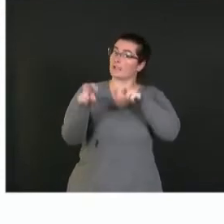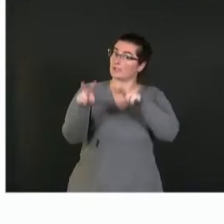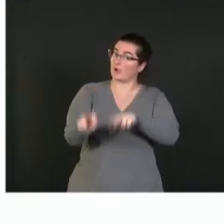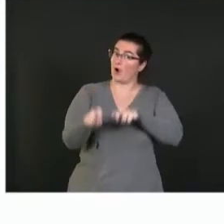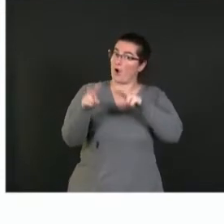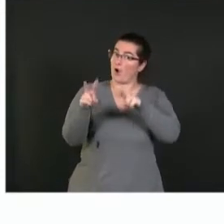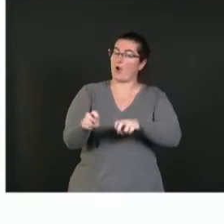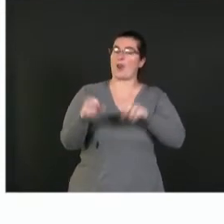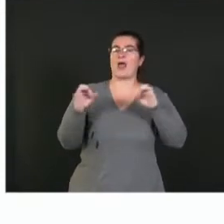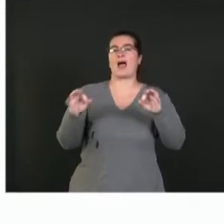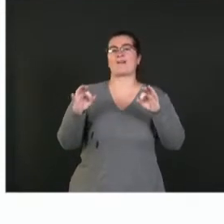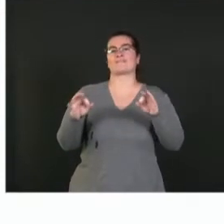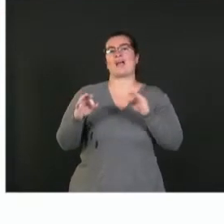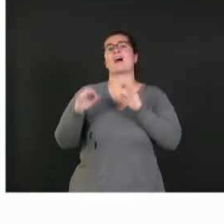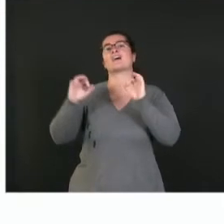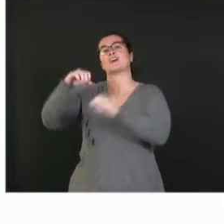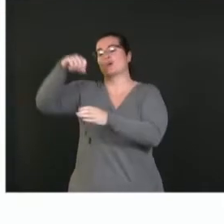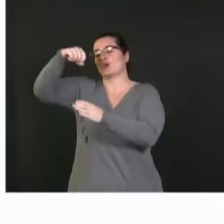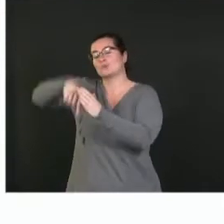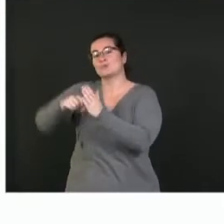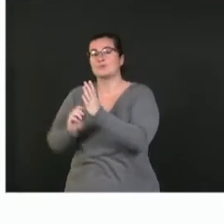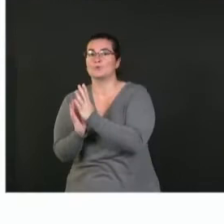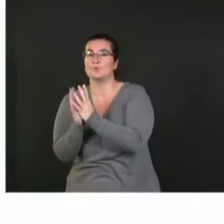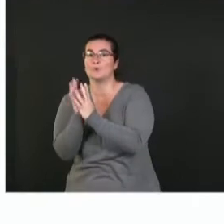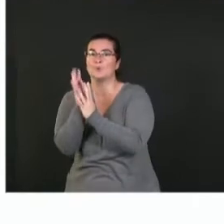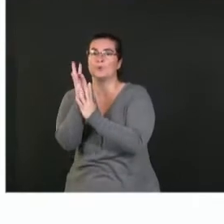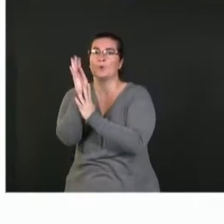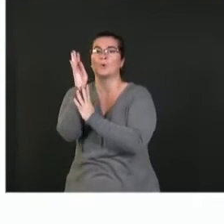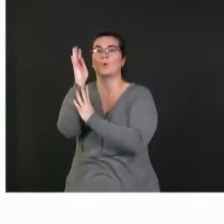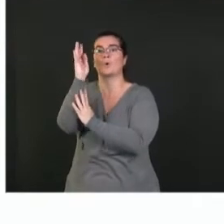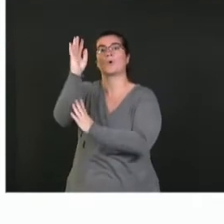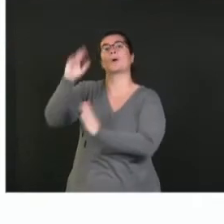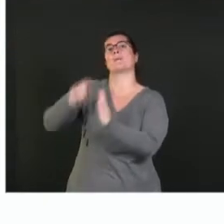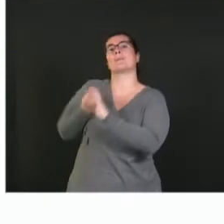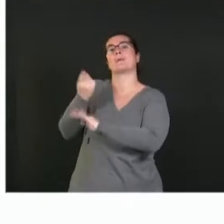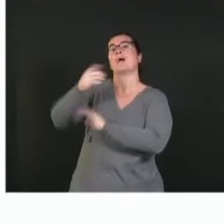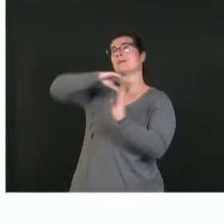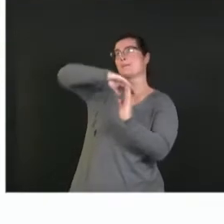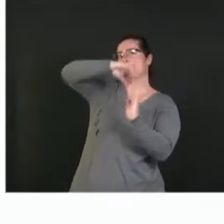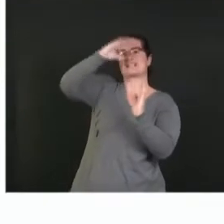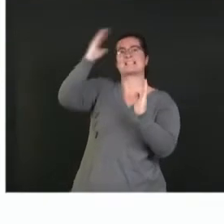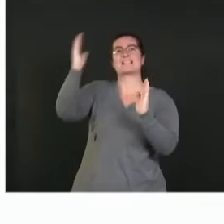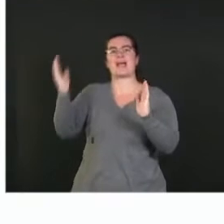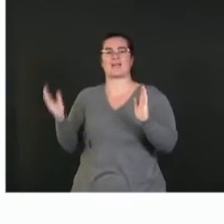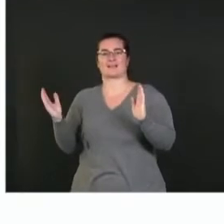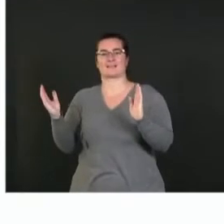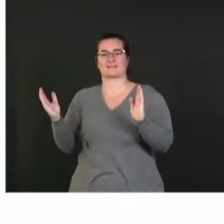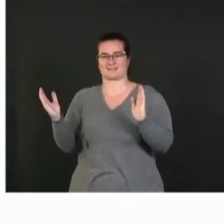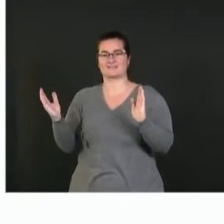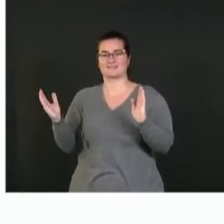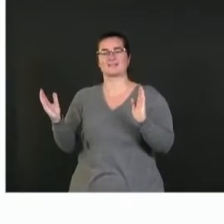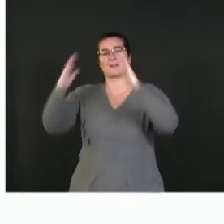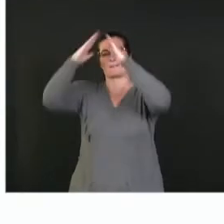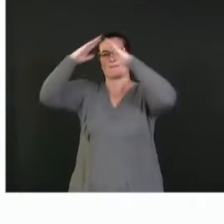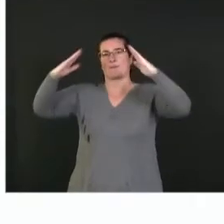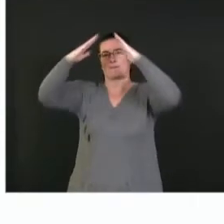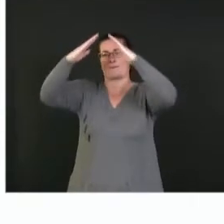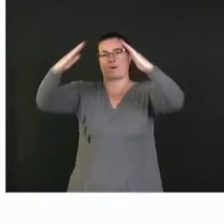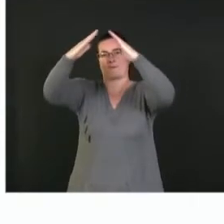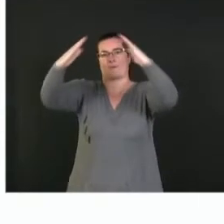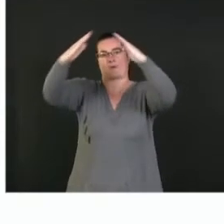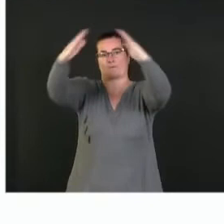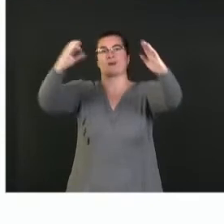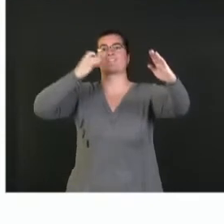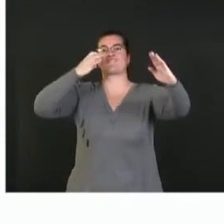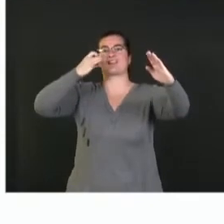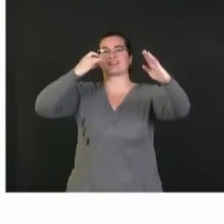avec de la permaculture. Vous avez des serres que vous voyez dans l'image du milieu, et puis vous avez ici, voilà,